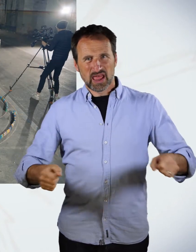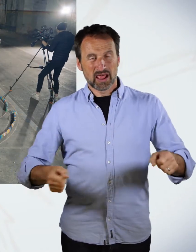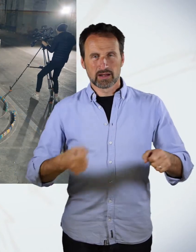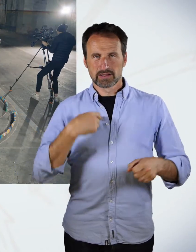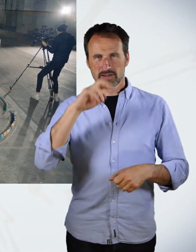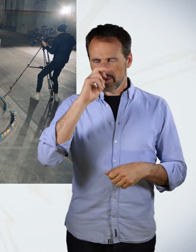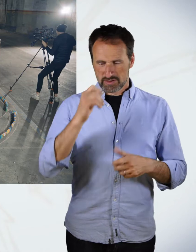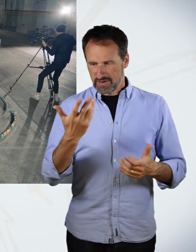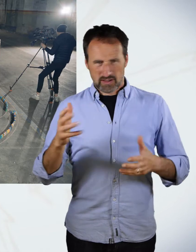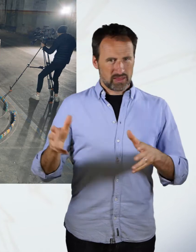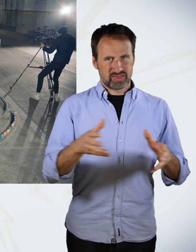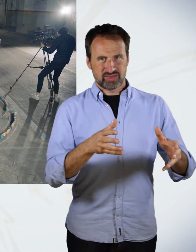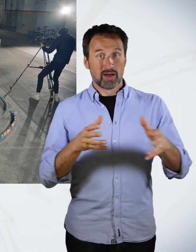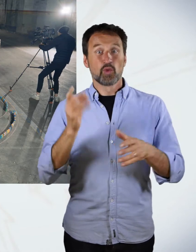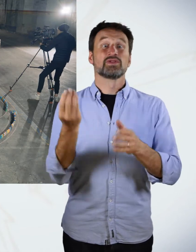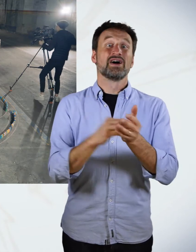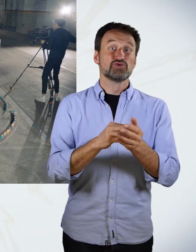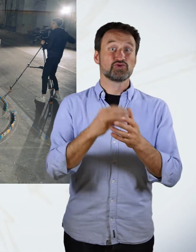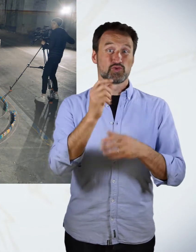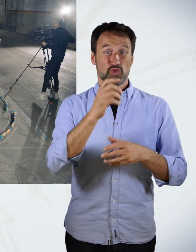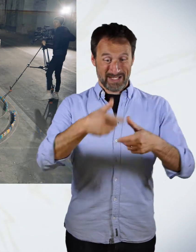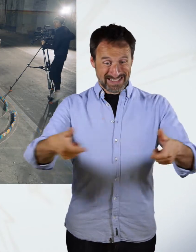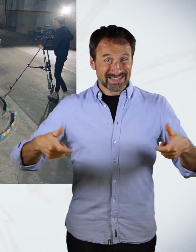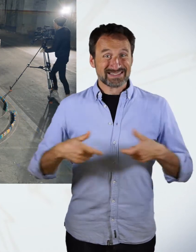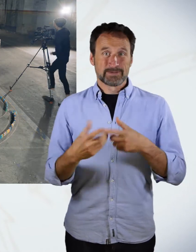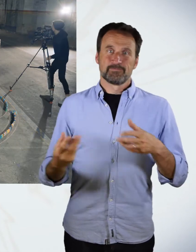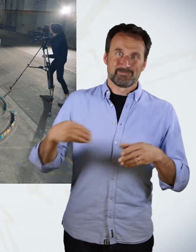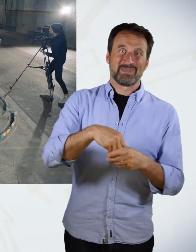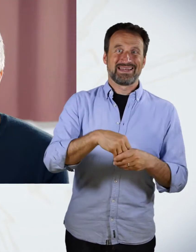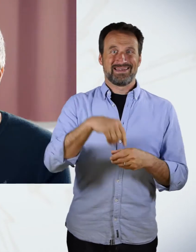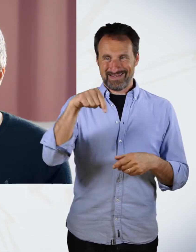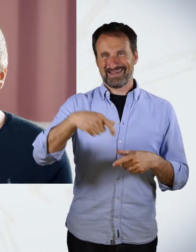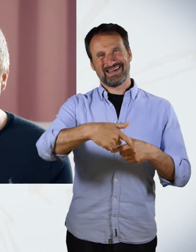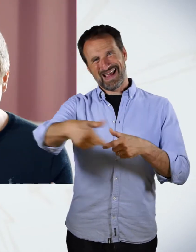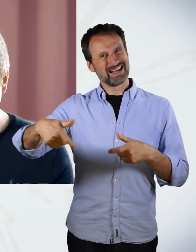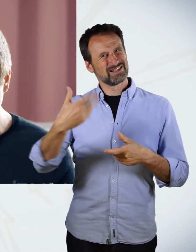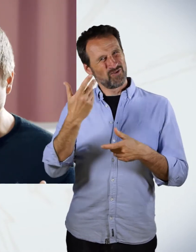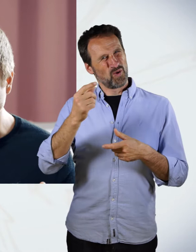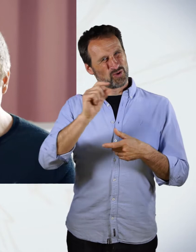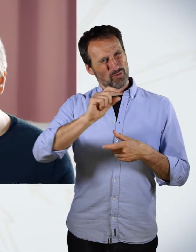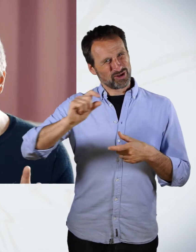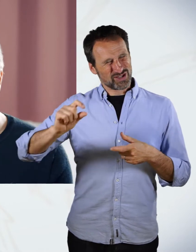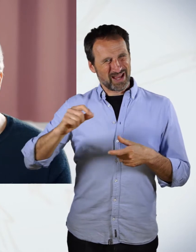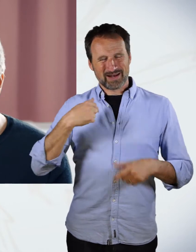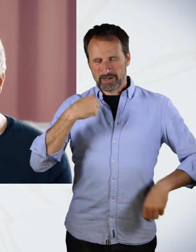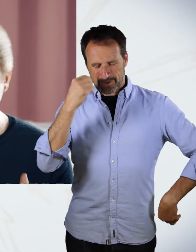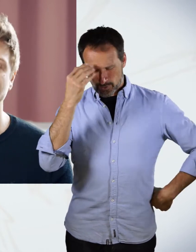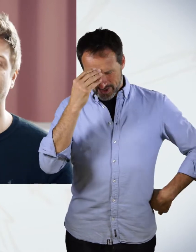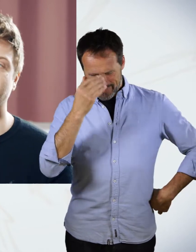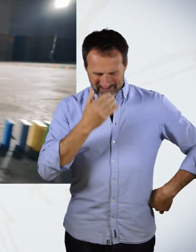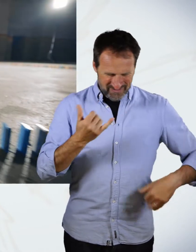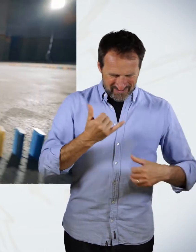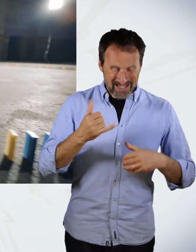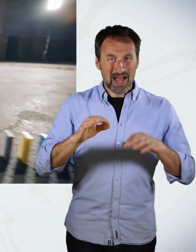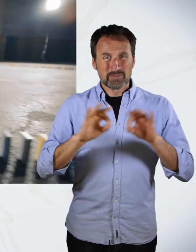ich das rangiere und am besten noch die Kiste schlau mit in den Kreis bringe, wo die Dominosteine drin sind. Und dann habe ich geguckt, an welchen Ecken macht es Sinn